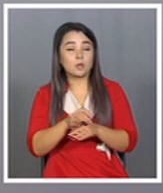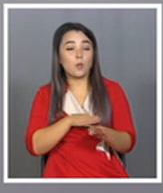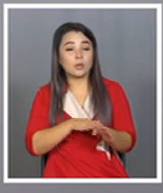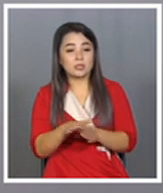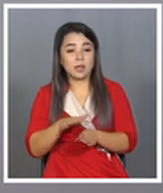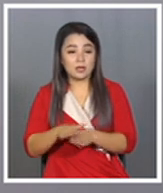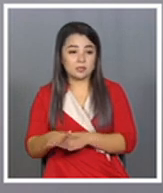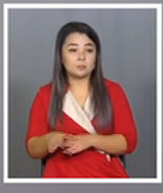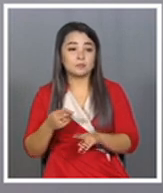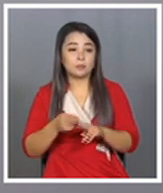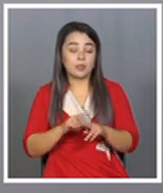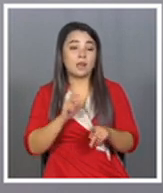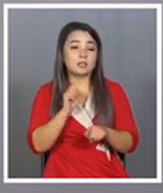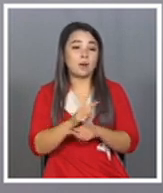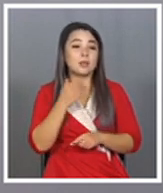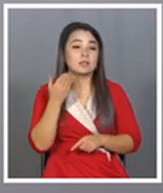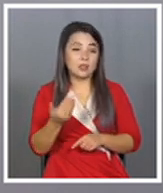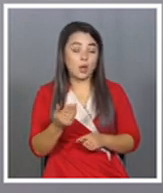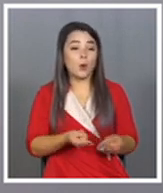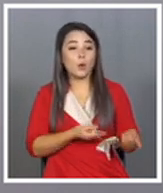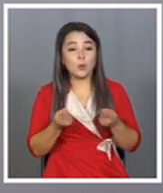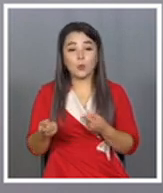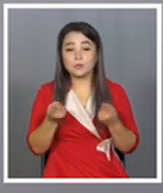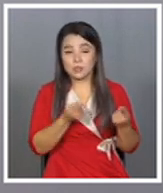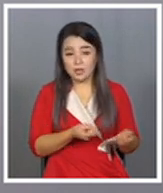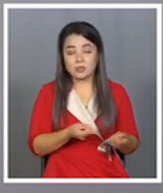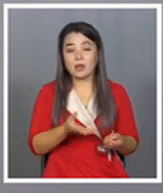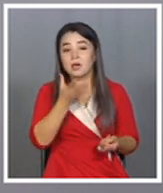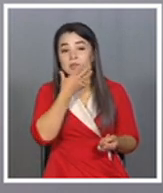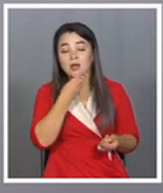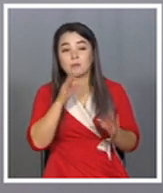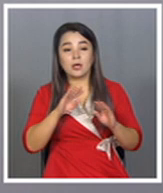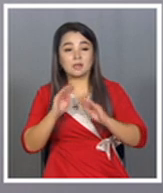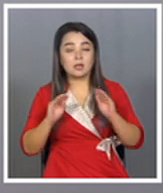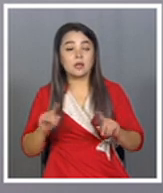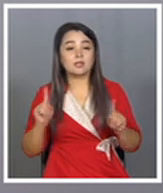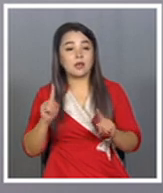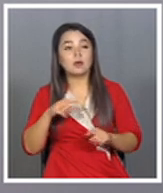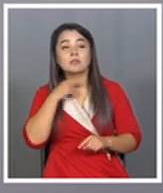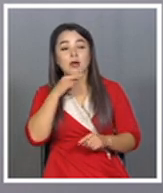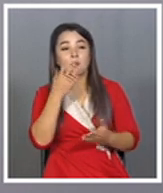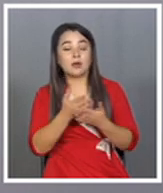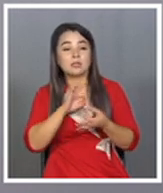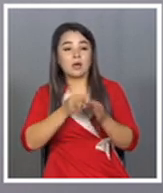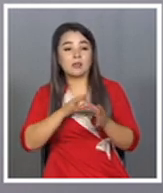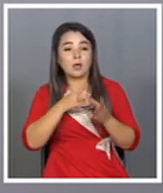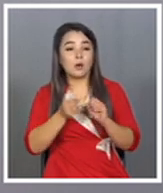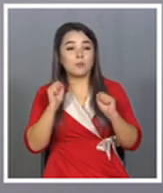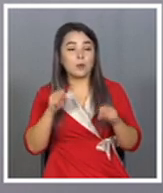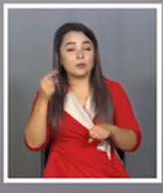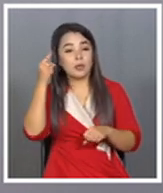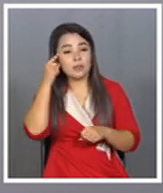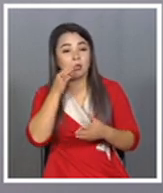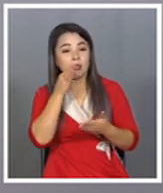орындайық. Бұл тапсырмада сіз көшпенділердің сән салтанатынан не аңғаруға болады деген сұраққа өз